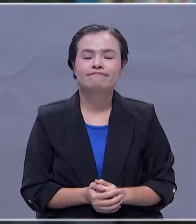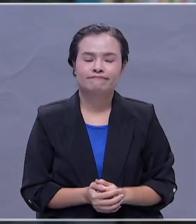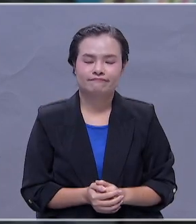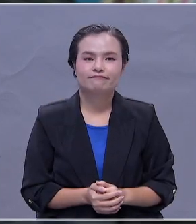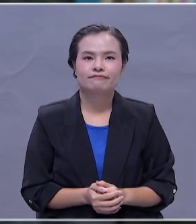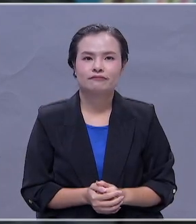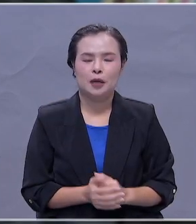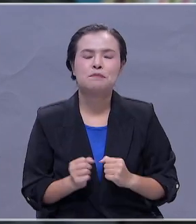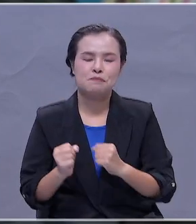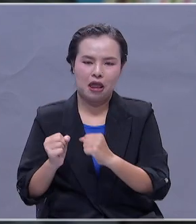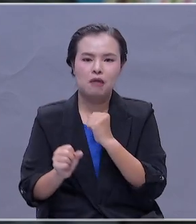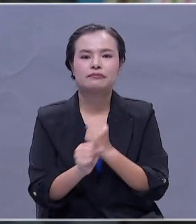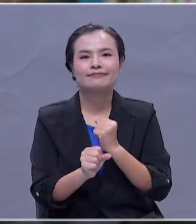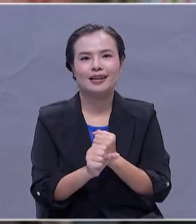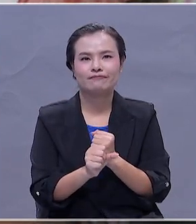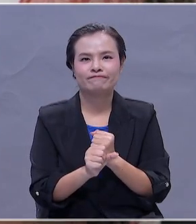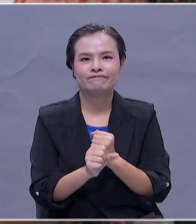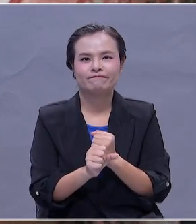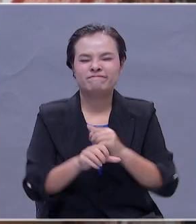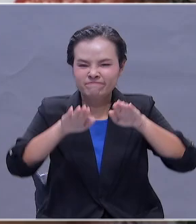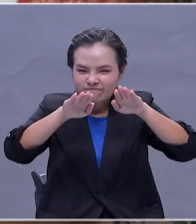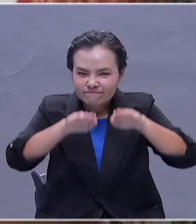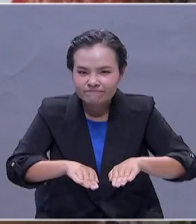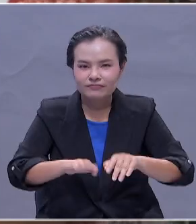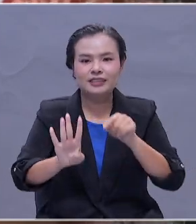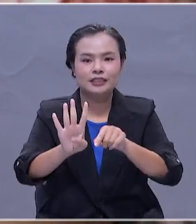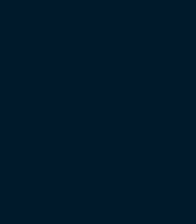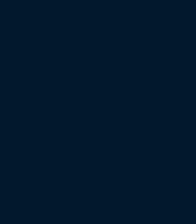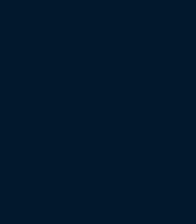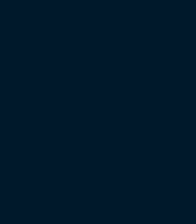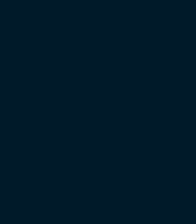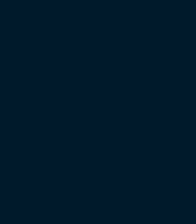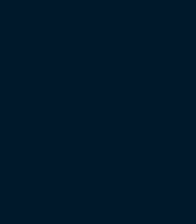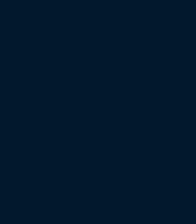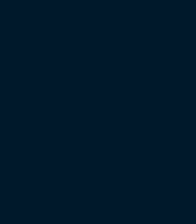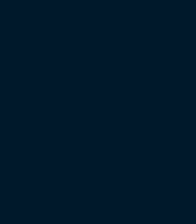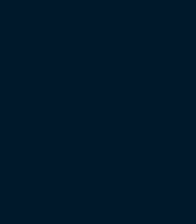แบบนี้แต่ว่าจะพยายามให้จะกดลงไปให้ได้ 4บาท 10